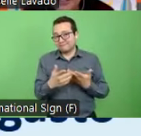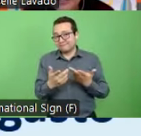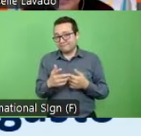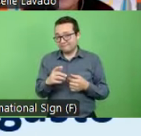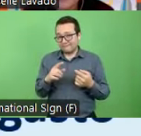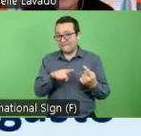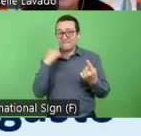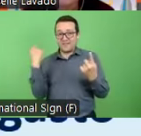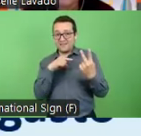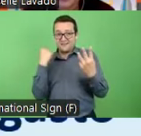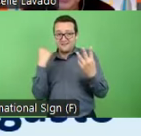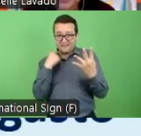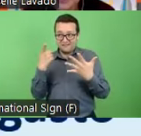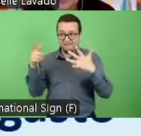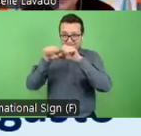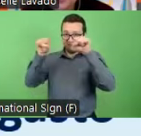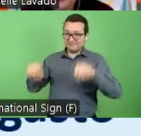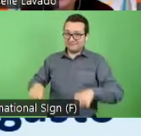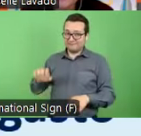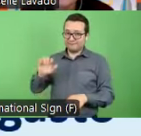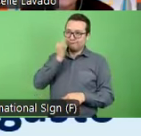accessibles et abordables, les gens